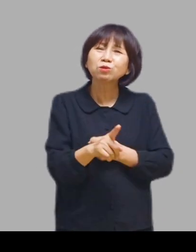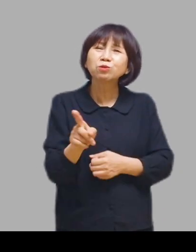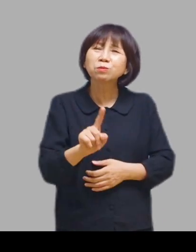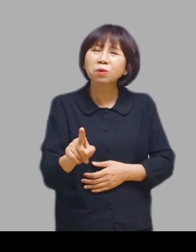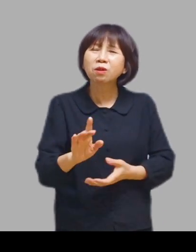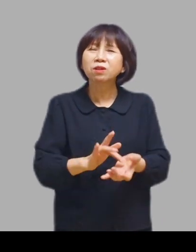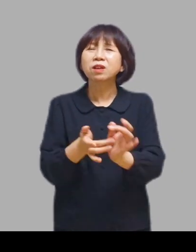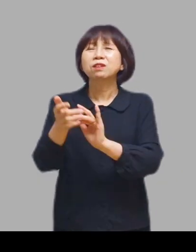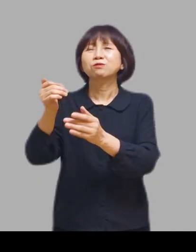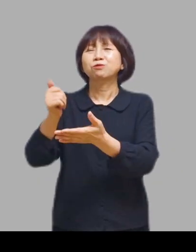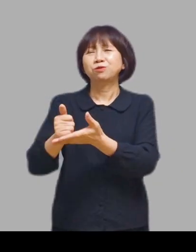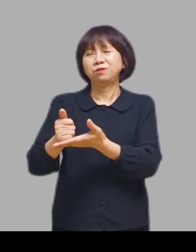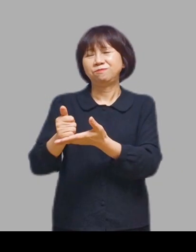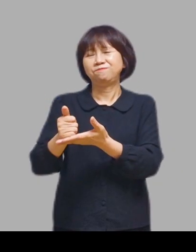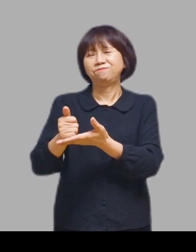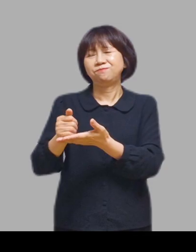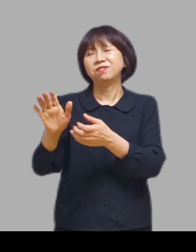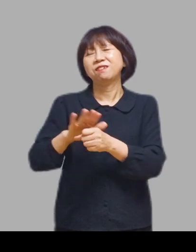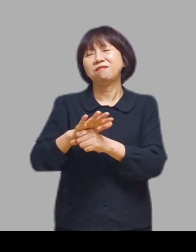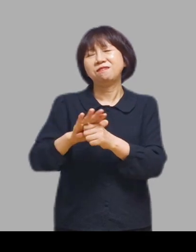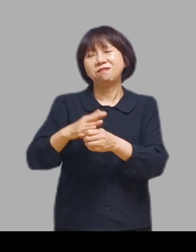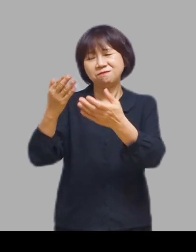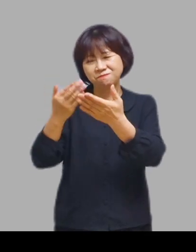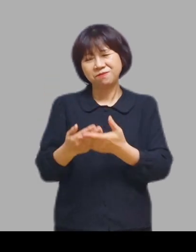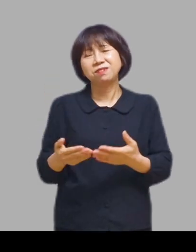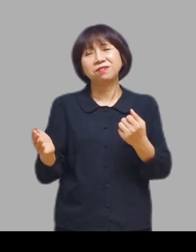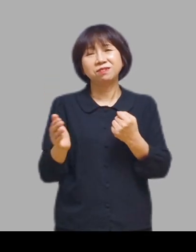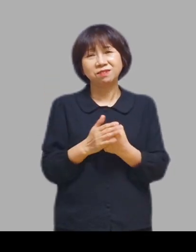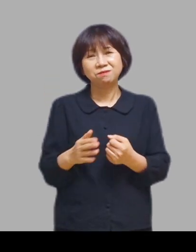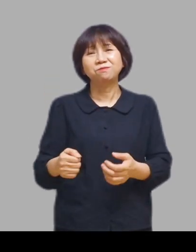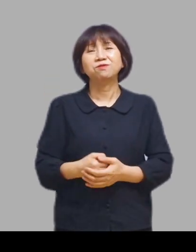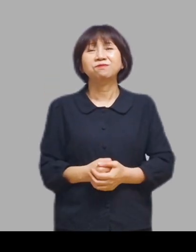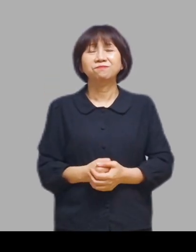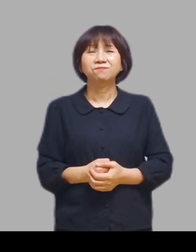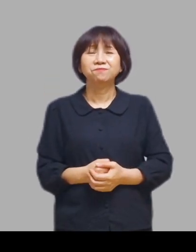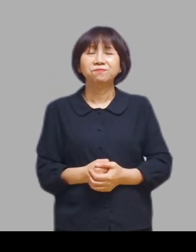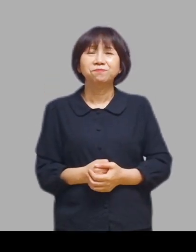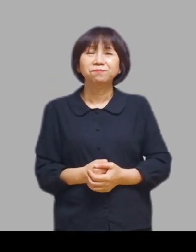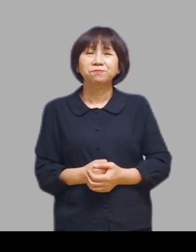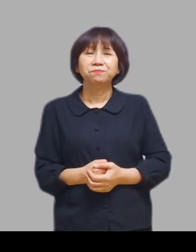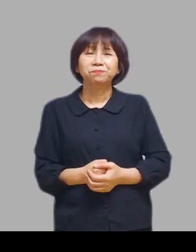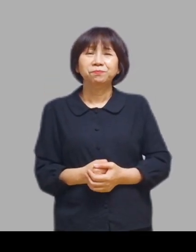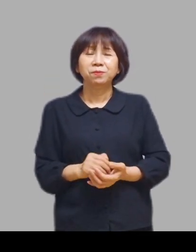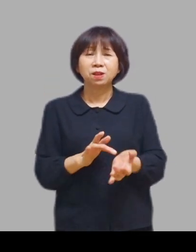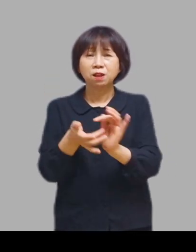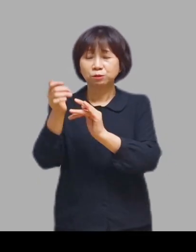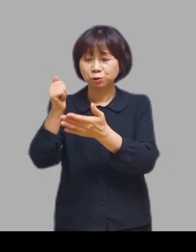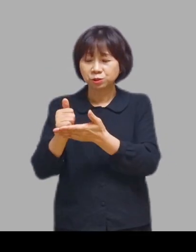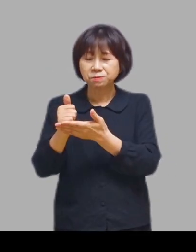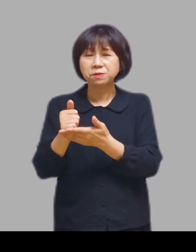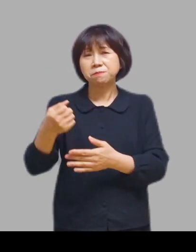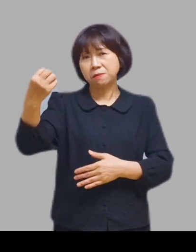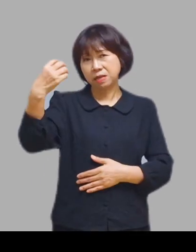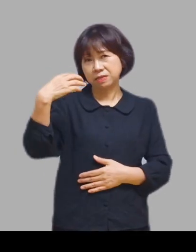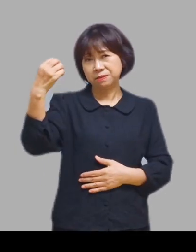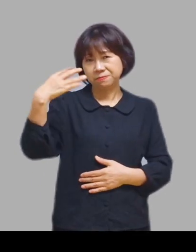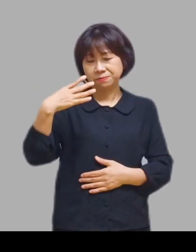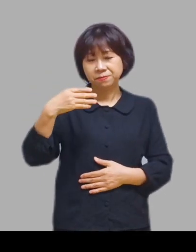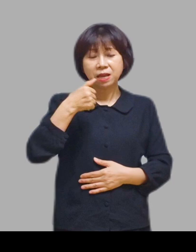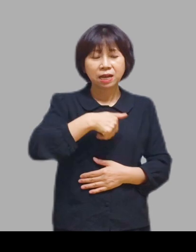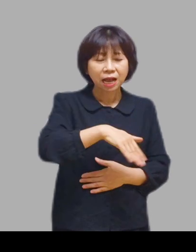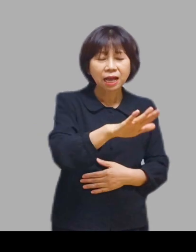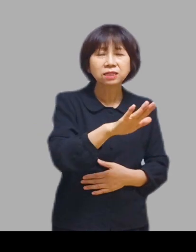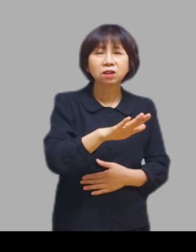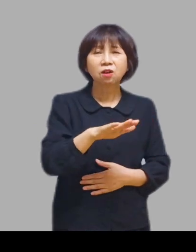있습니다. 먼저 주님의 사랑을 받았기 때문입니다. 그래서 예수님 오늘 우리에게 말씀하시는 거예요.